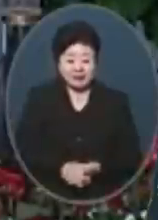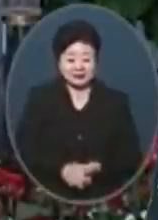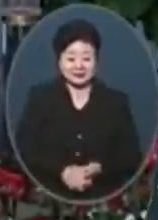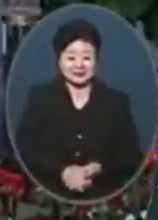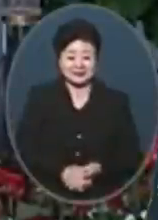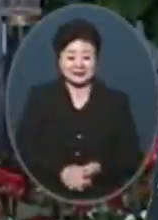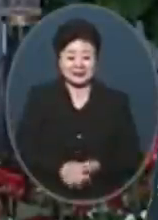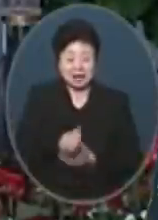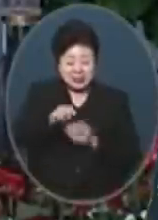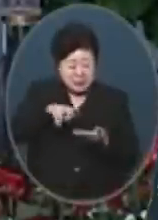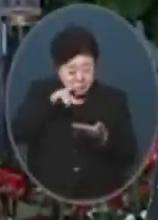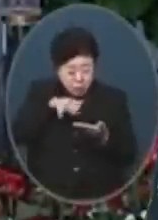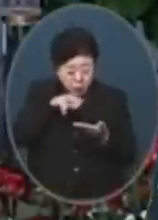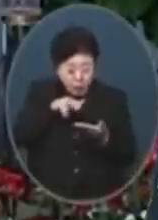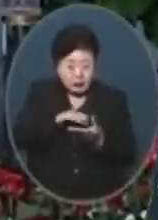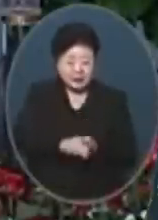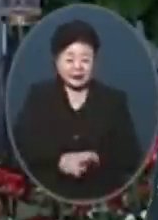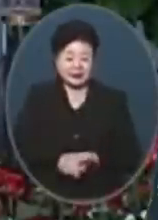성경에 보면